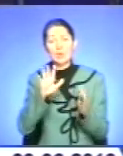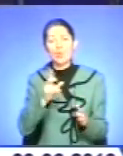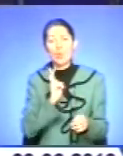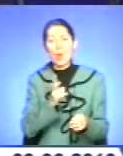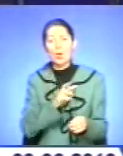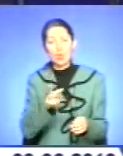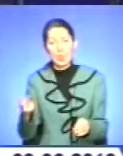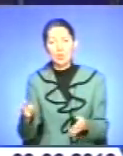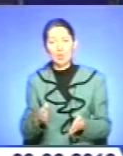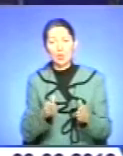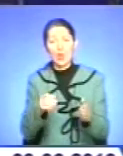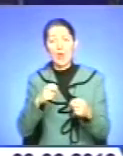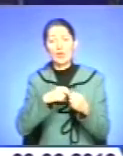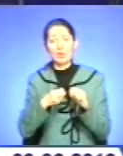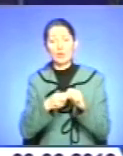кілометрі автодороги